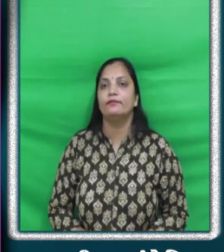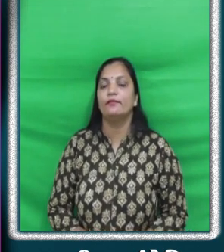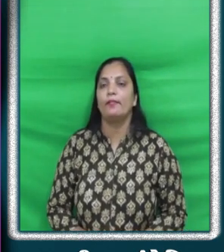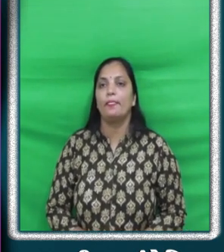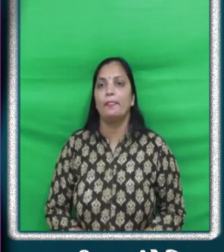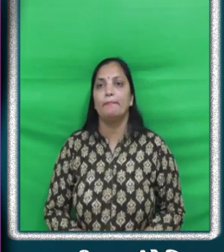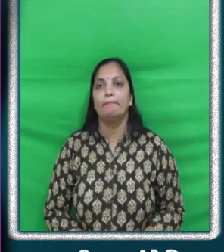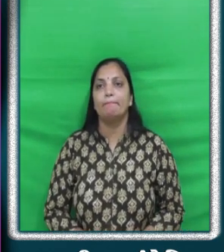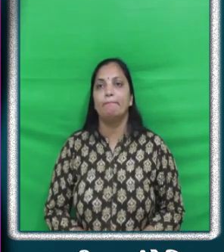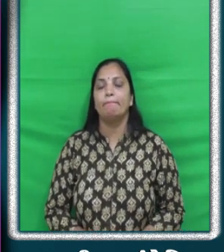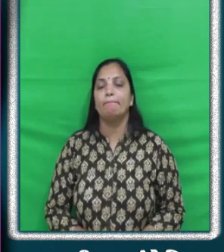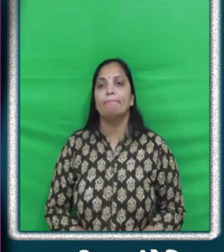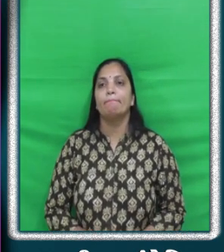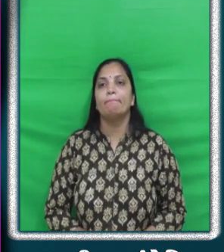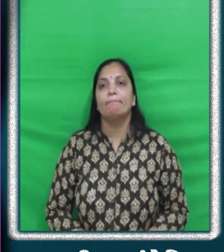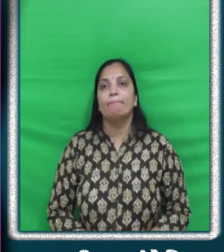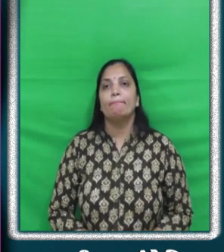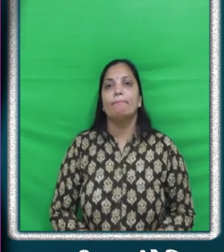છે.